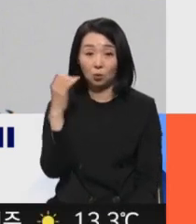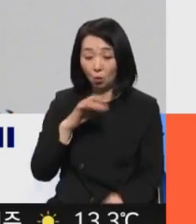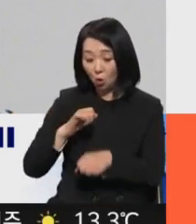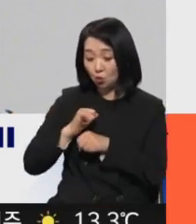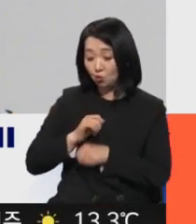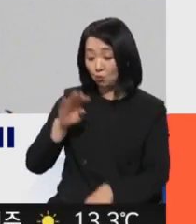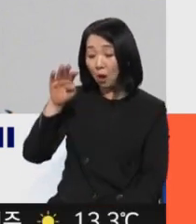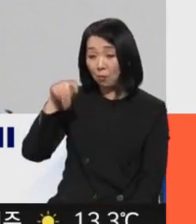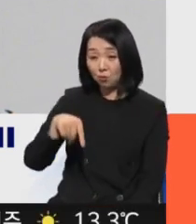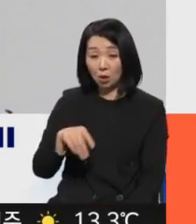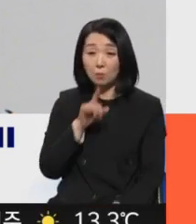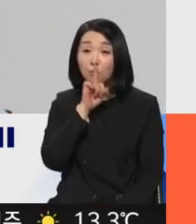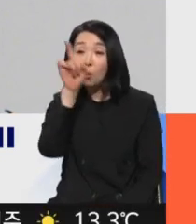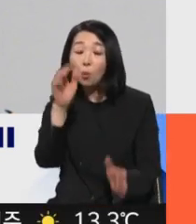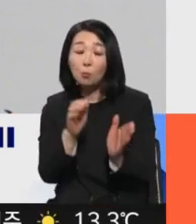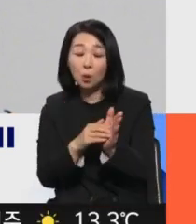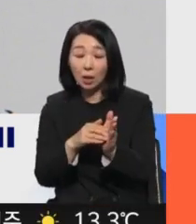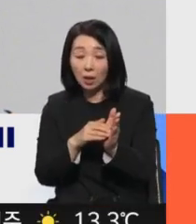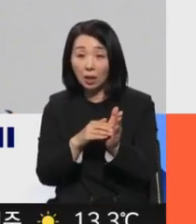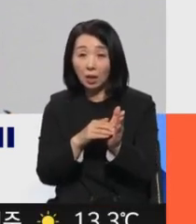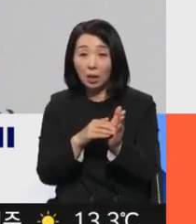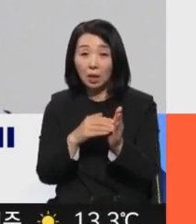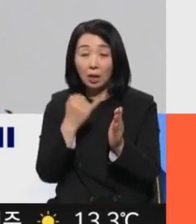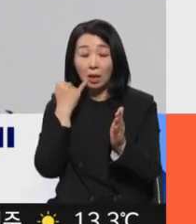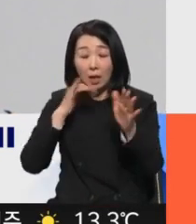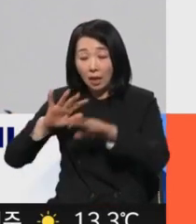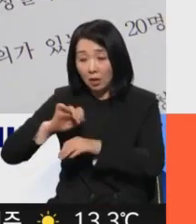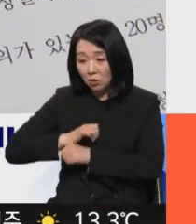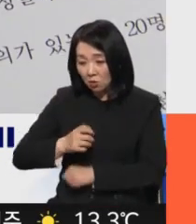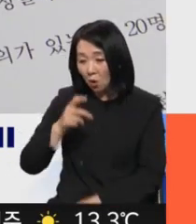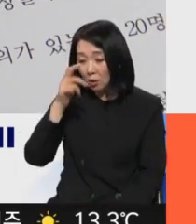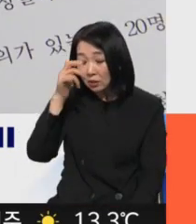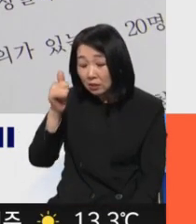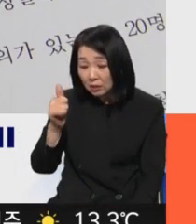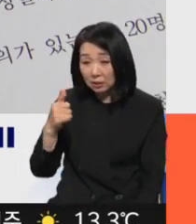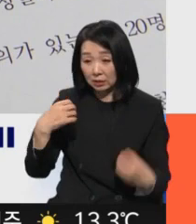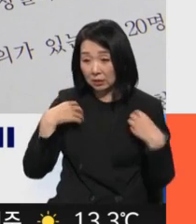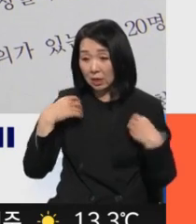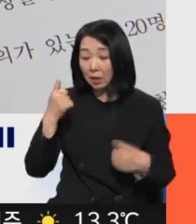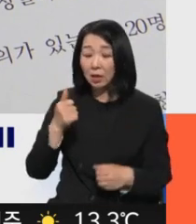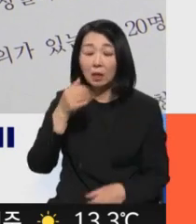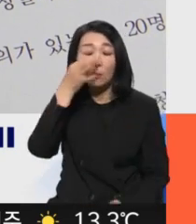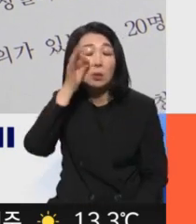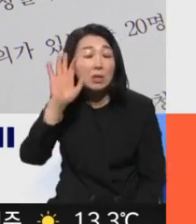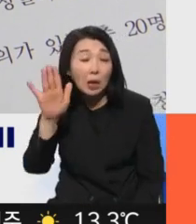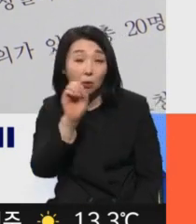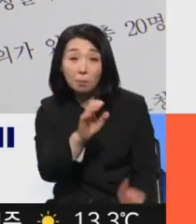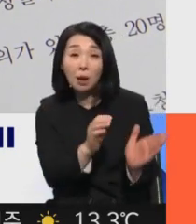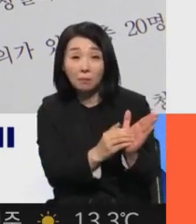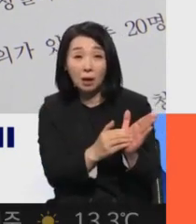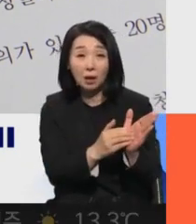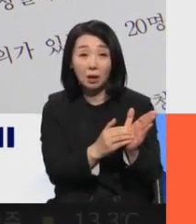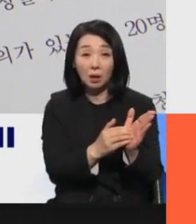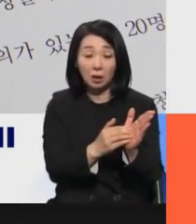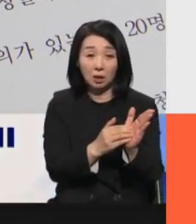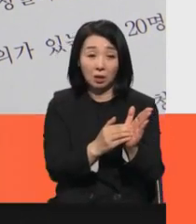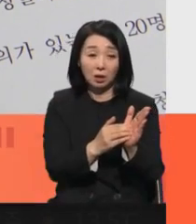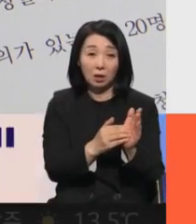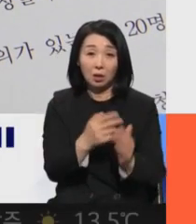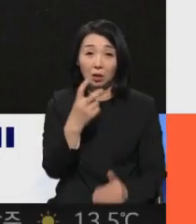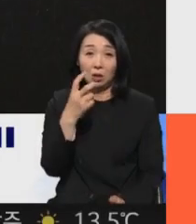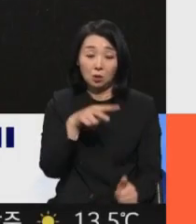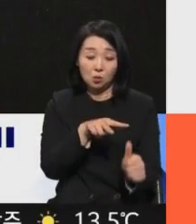국방부가이 사실을 보고 있지만 해경청장이 난 안 본 걸로 할게라고 있다는 대목이 있습니다 당시 국정원장이었던